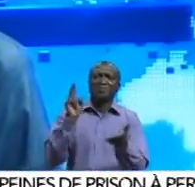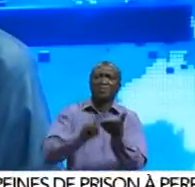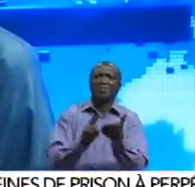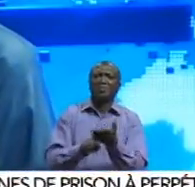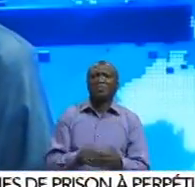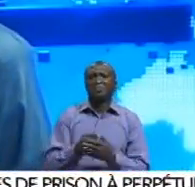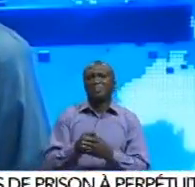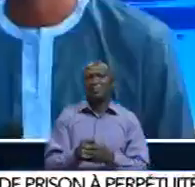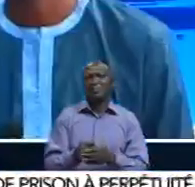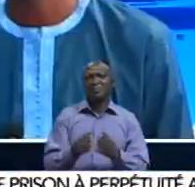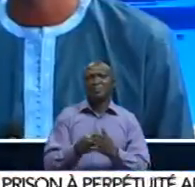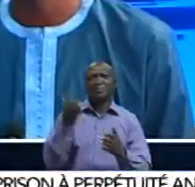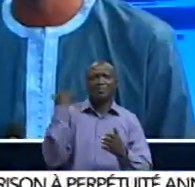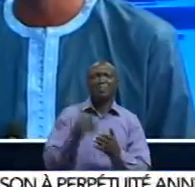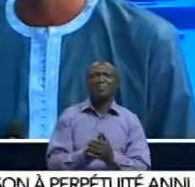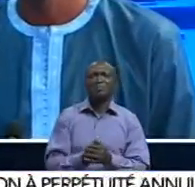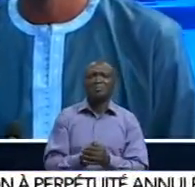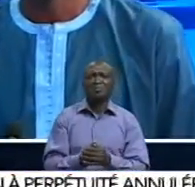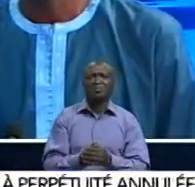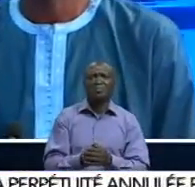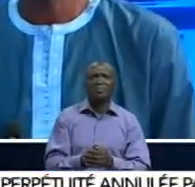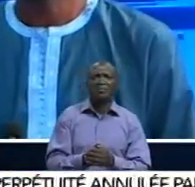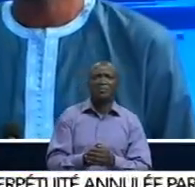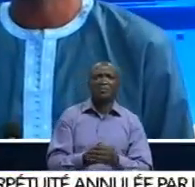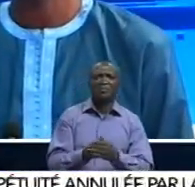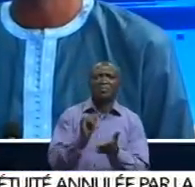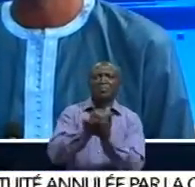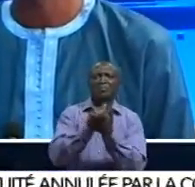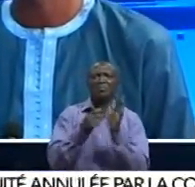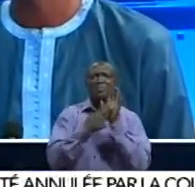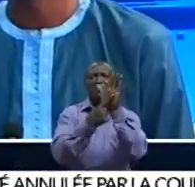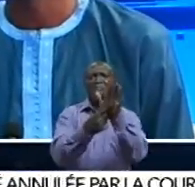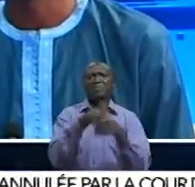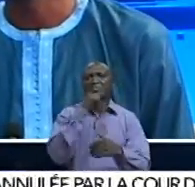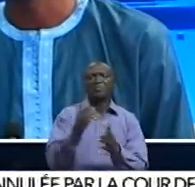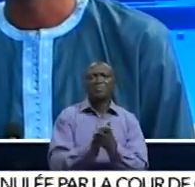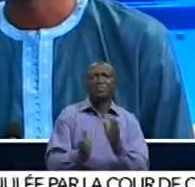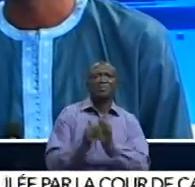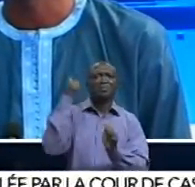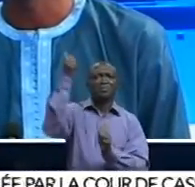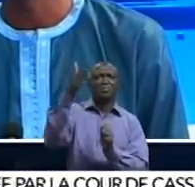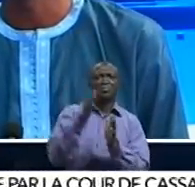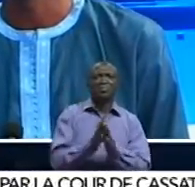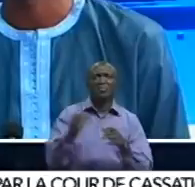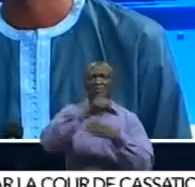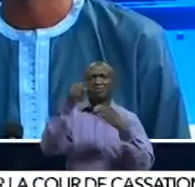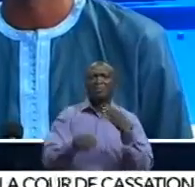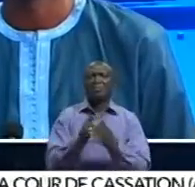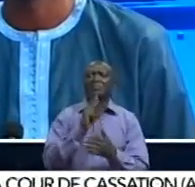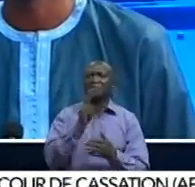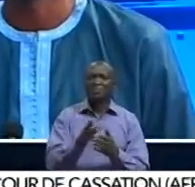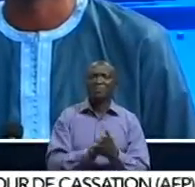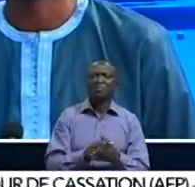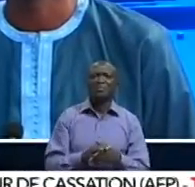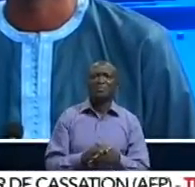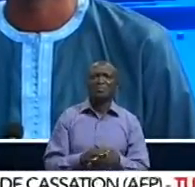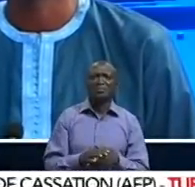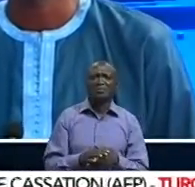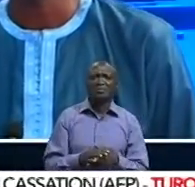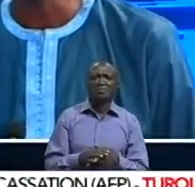condamnées sans que l'exécution ait eu lieu ça montre que c'est pas c'est pas véritablement la la la solution la solution elle est vous ne